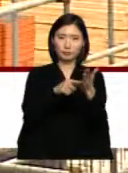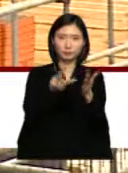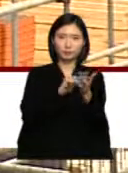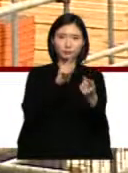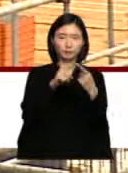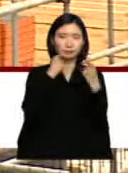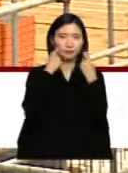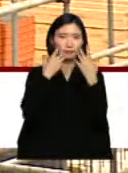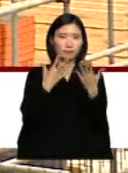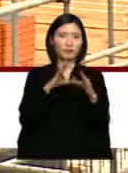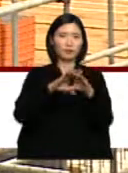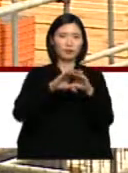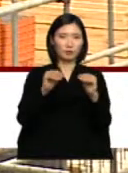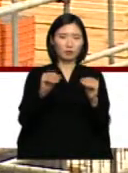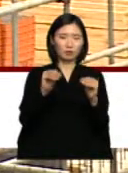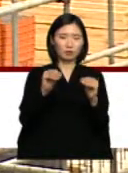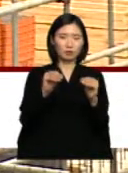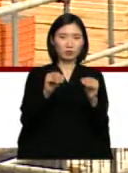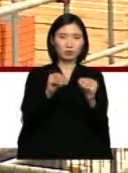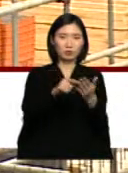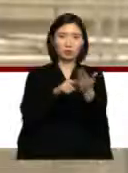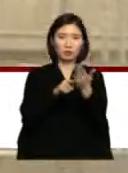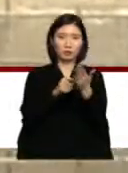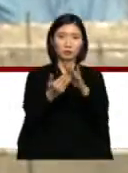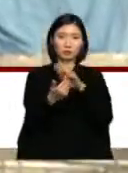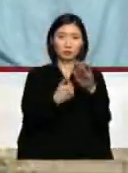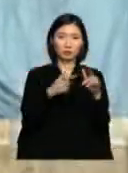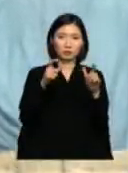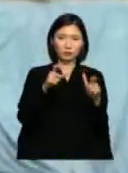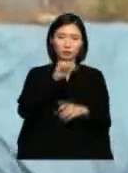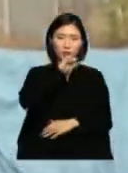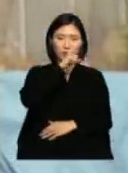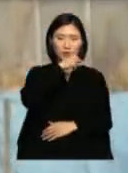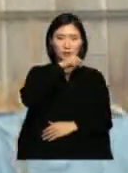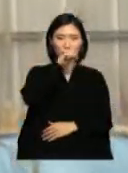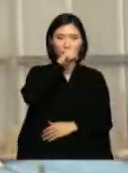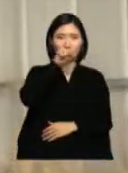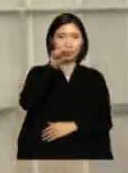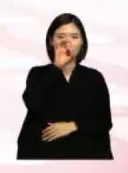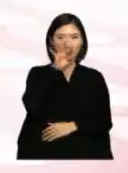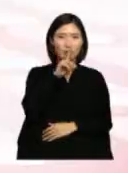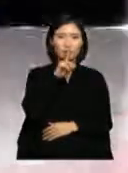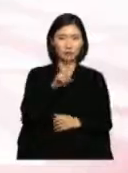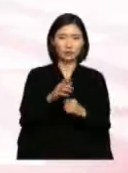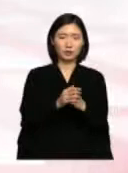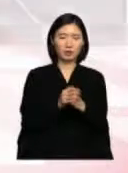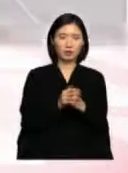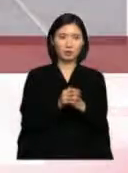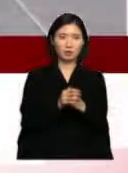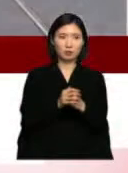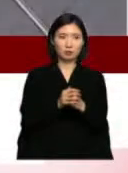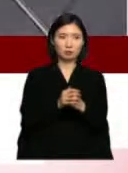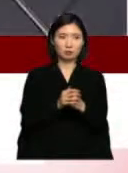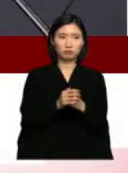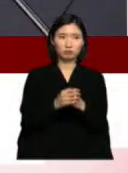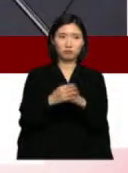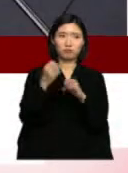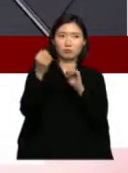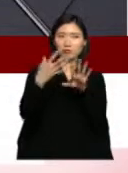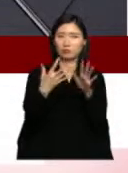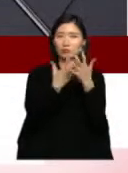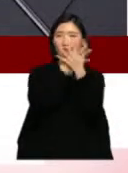대한 명확한 해결책이 나오기 전에는 구예산이 통과돼서는 안 된다는 입장입니다. 답변이 두리뭉실하잖아요.